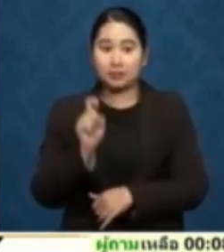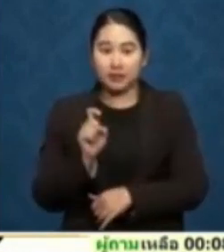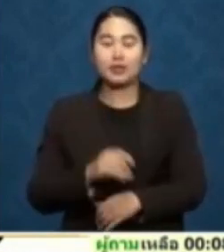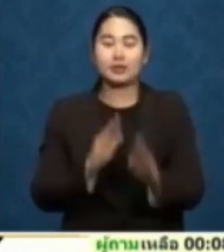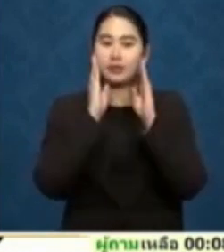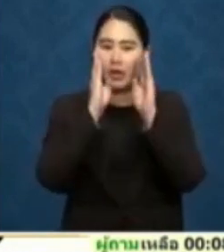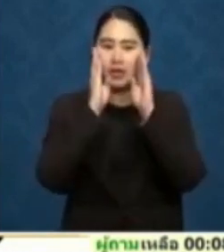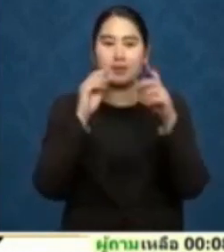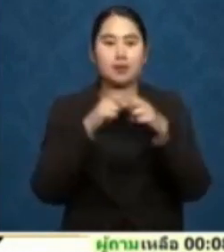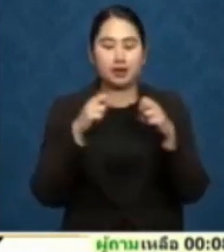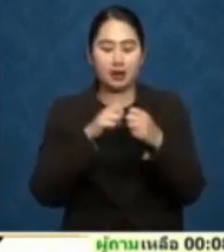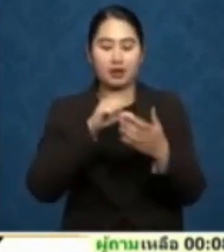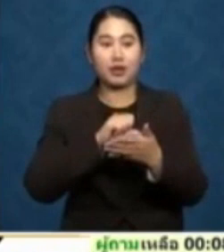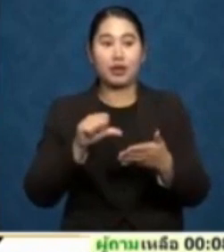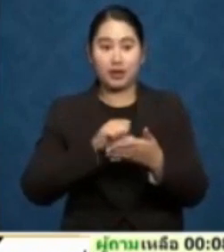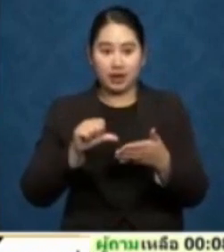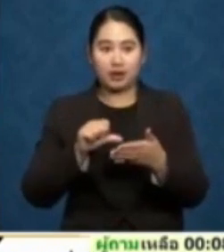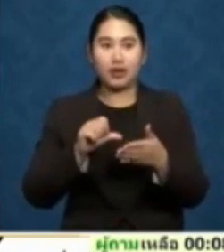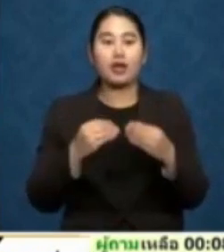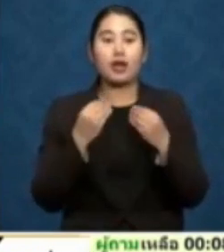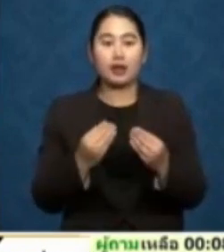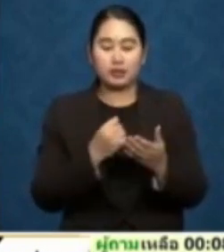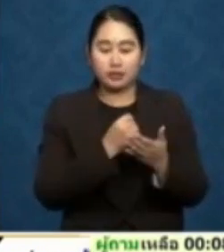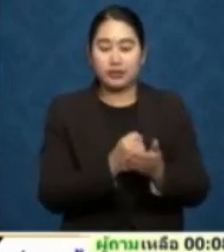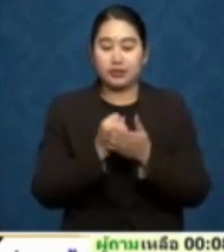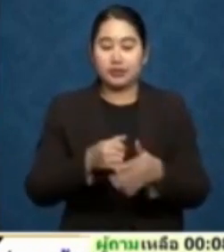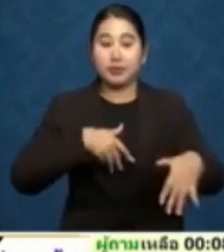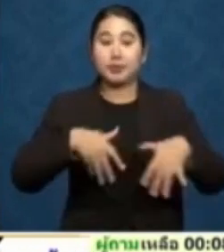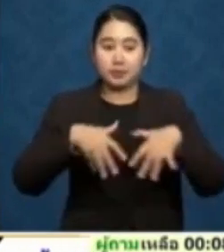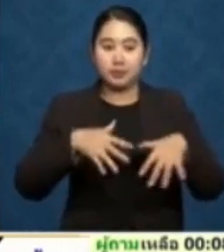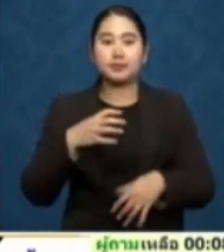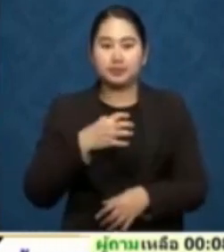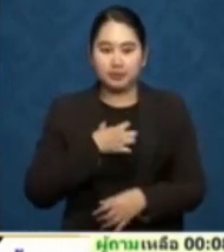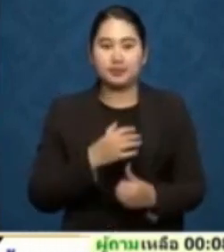แก้ปัญหานะฮะให้กับพี่น้องประชาชนครับท่านประธานครับ